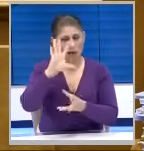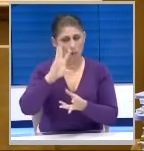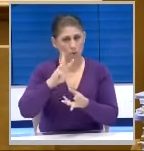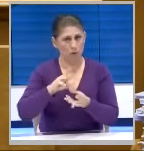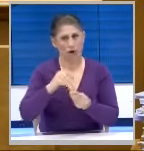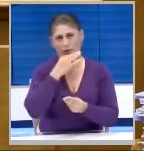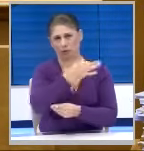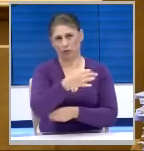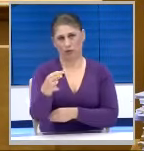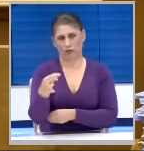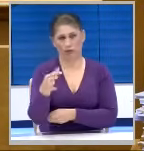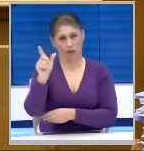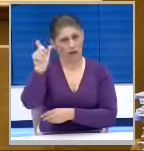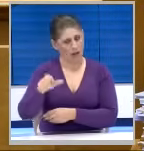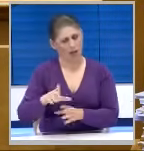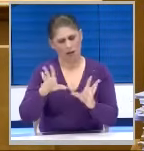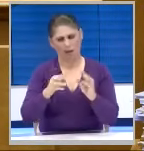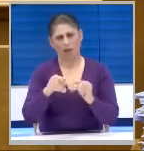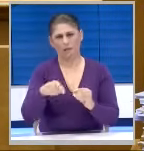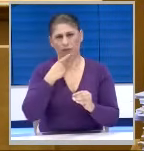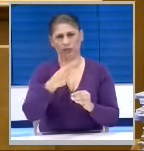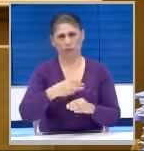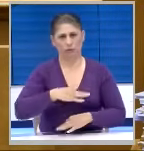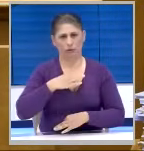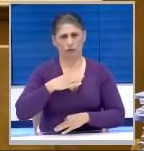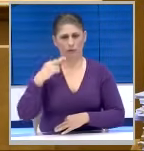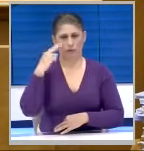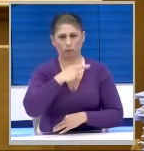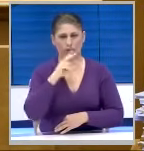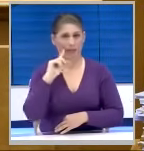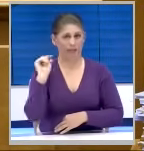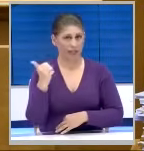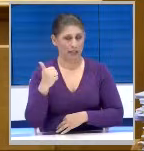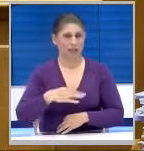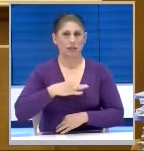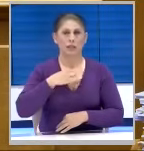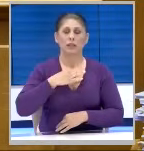αυτά είπε ο κύριος πρωθυπουργός εχθές κύριε